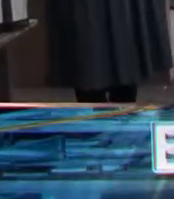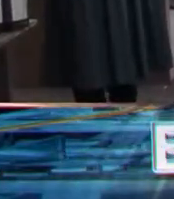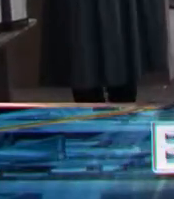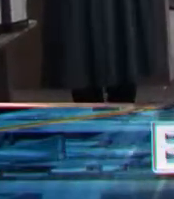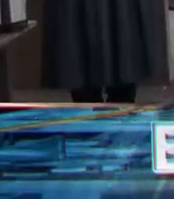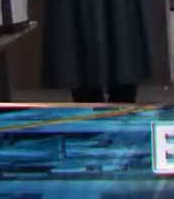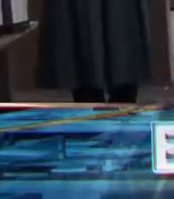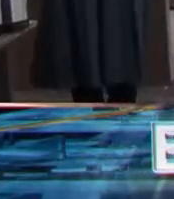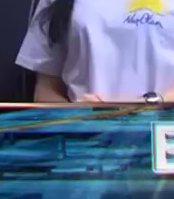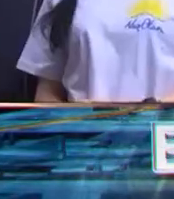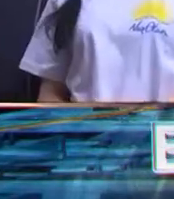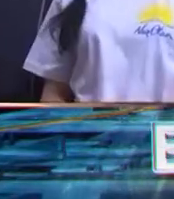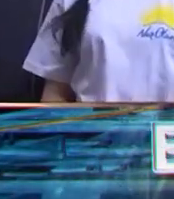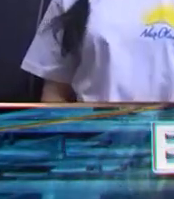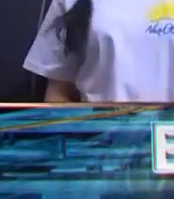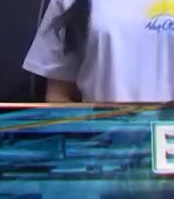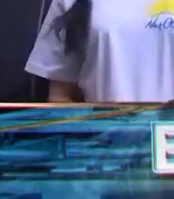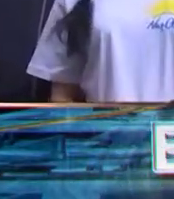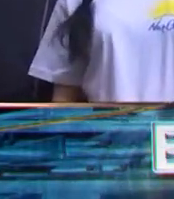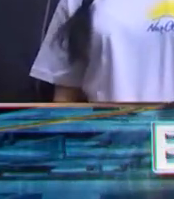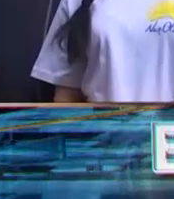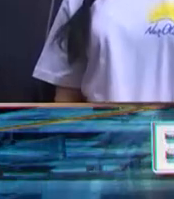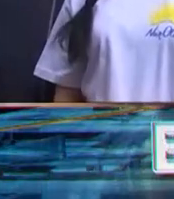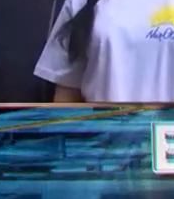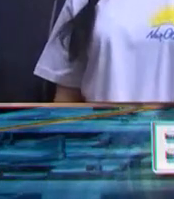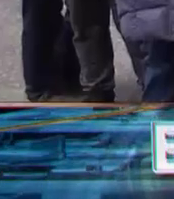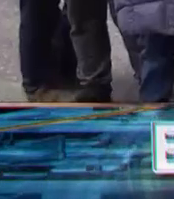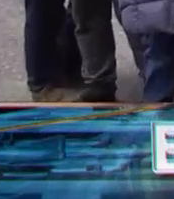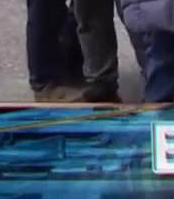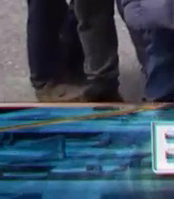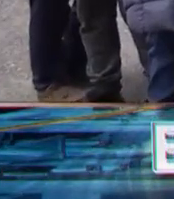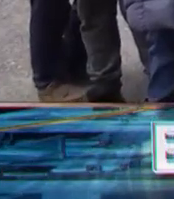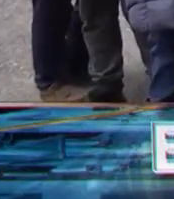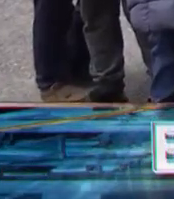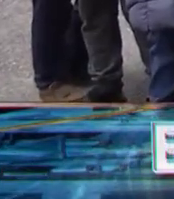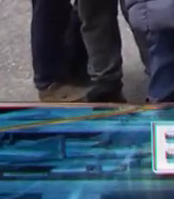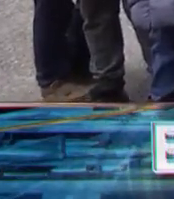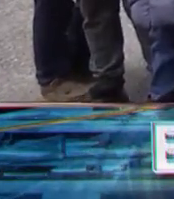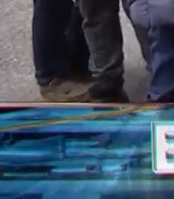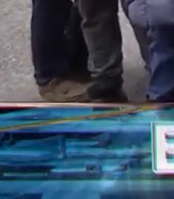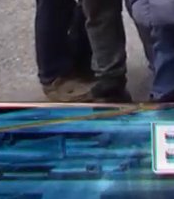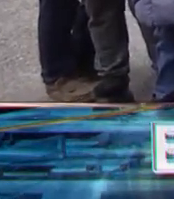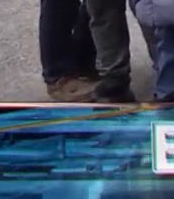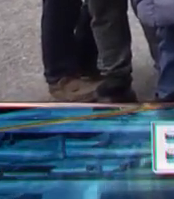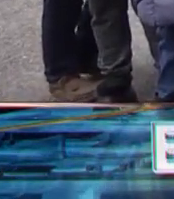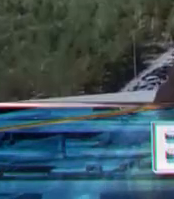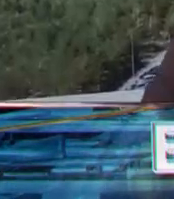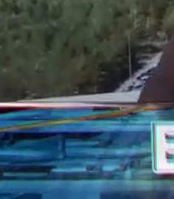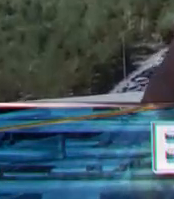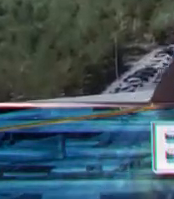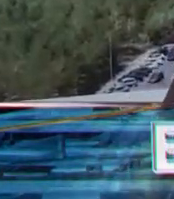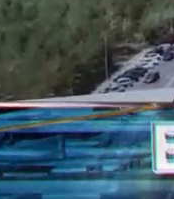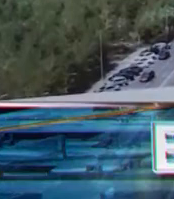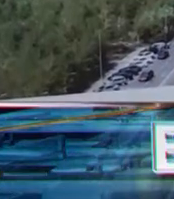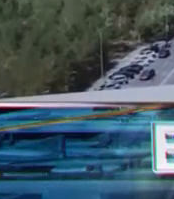Әйелдер атқаралмас іс, көтере алмас жүк жоқ. Жетісулық қыз-келіншектер қоғамның сан саласында жемісті еңбек етіп жүр. Бізді